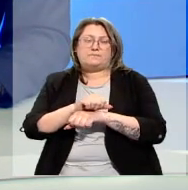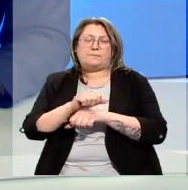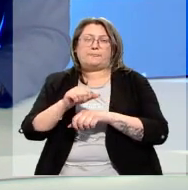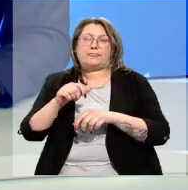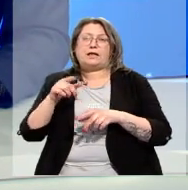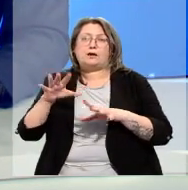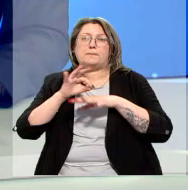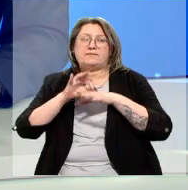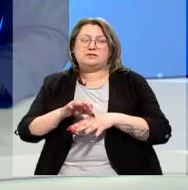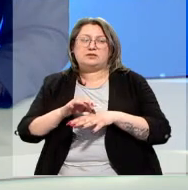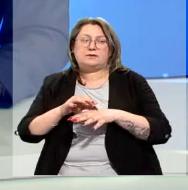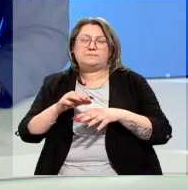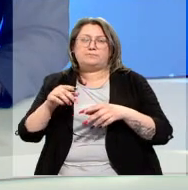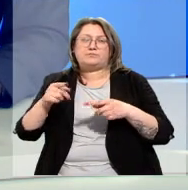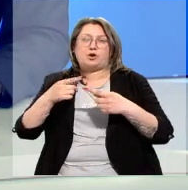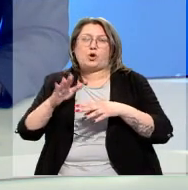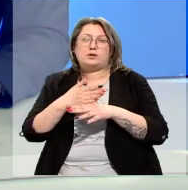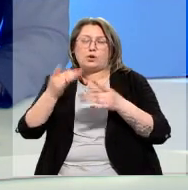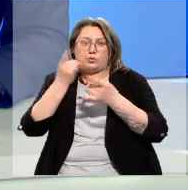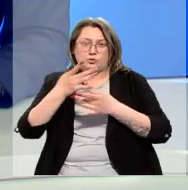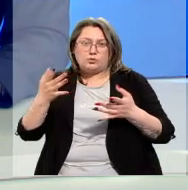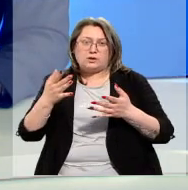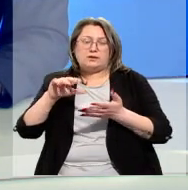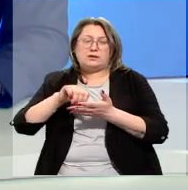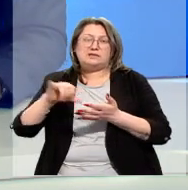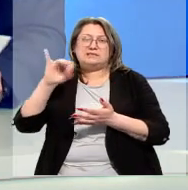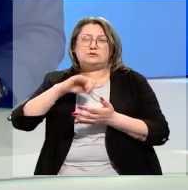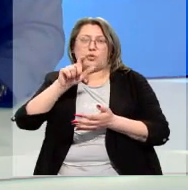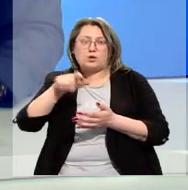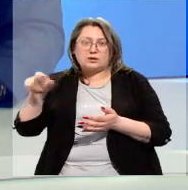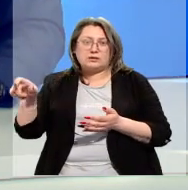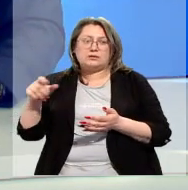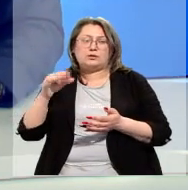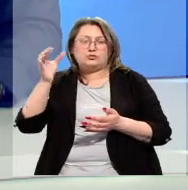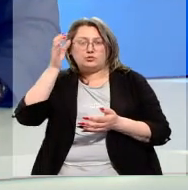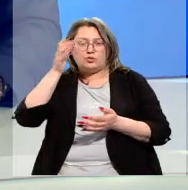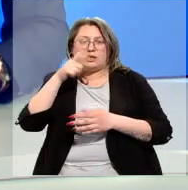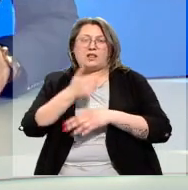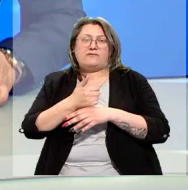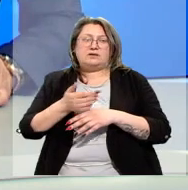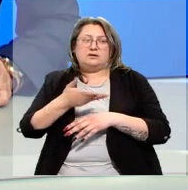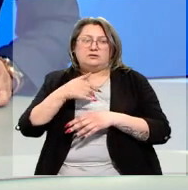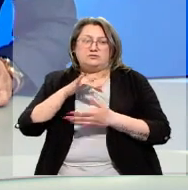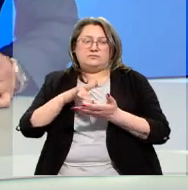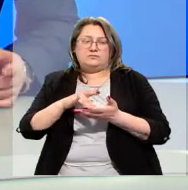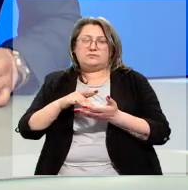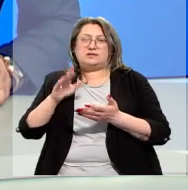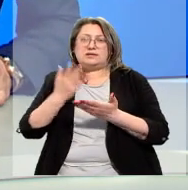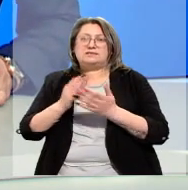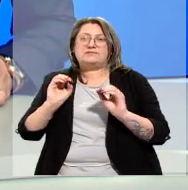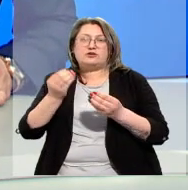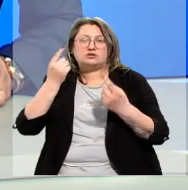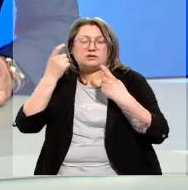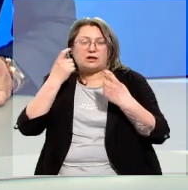басқармасы ұйымдастырған бұл жиынға тарихшылар мен өлкетанушылар қатысты. Бас қаладан келген ғалымдар тарихи көтеріліске қатысты